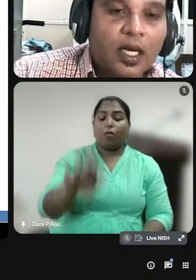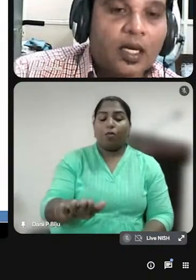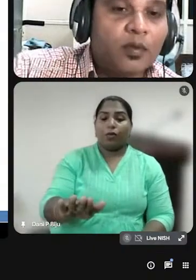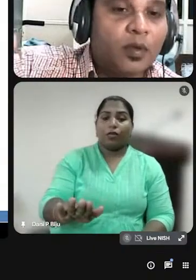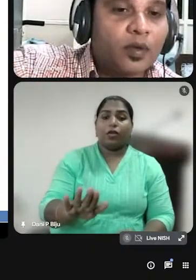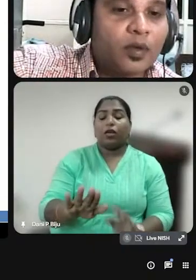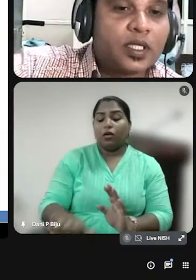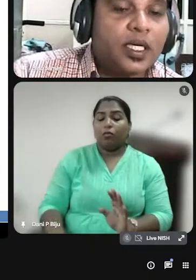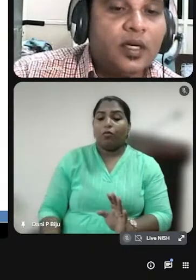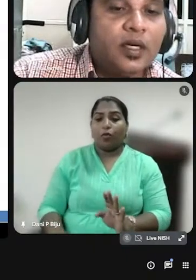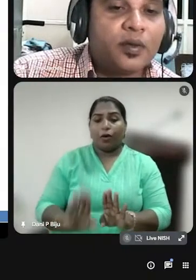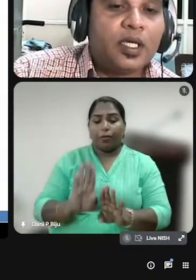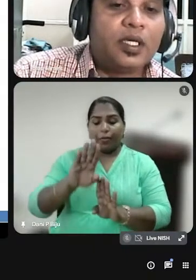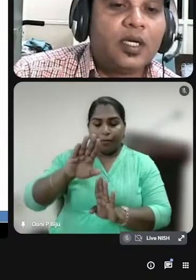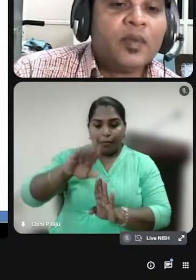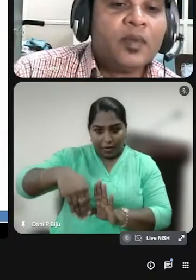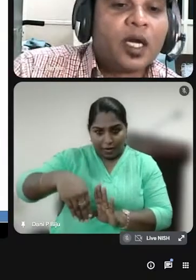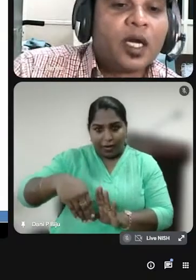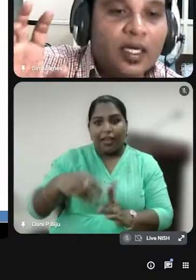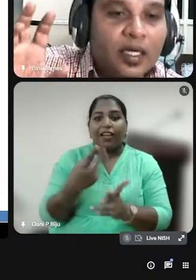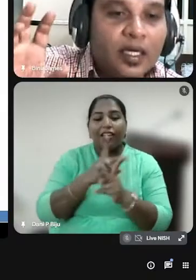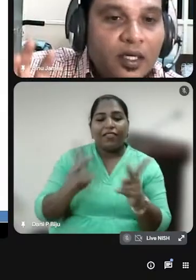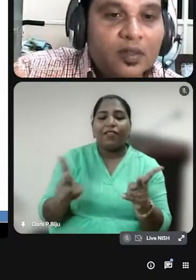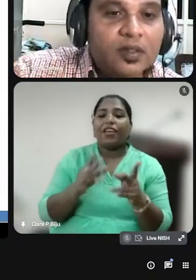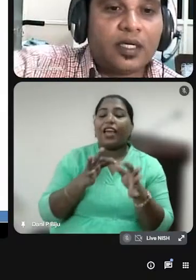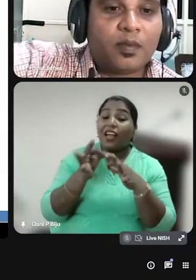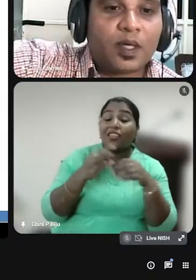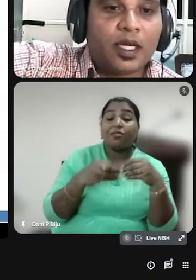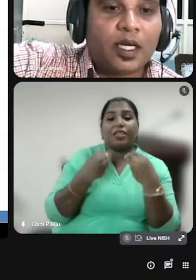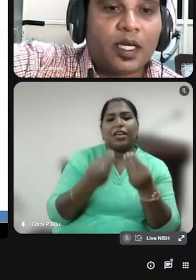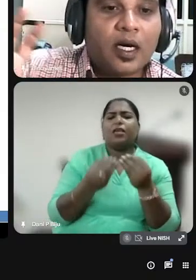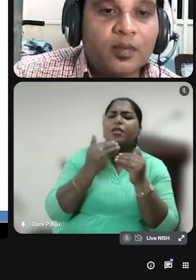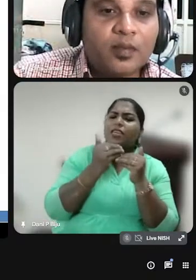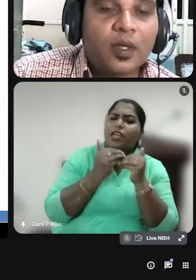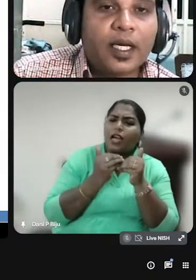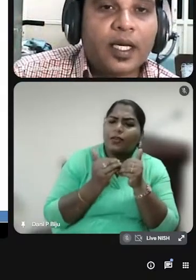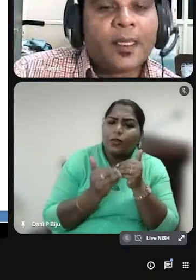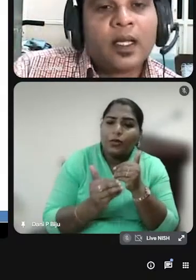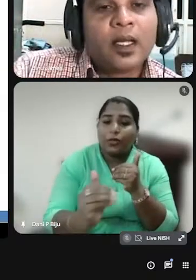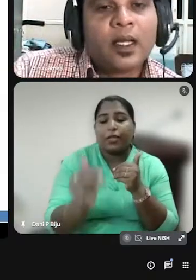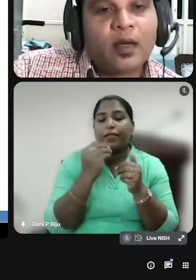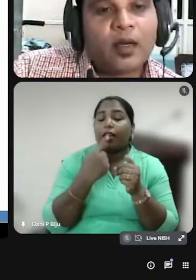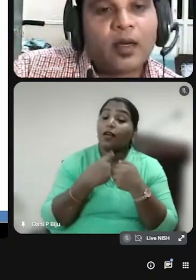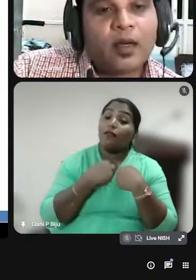മടക്കി കാല് മുമ്പോട്ട് വെച്ച് ഈ ഒരു രീതിയിൽ കണ്ടിന്യൂസ് ആയിട്ട് പറയുക. അതുപോലെ